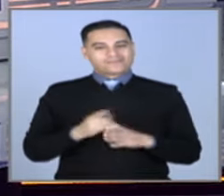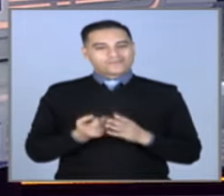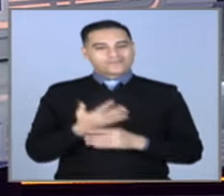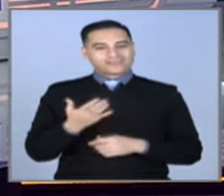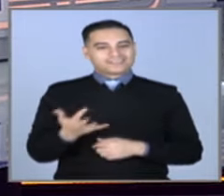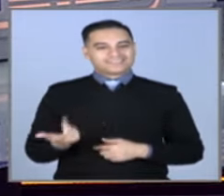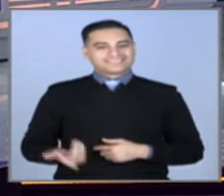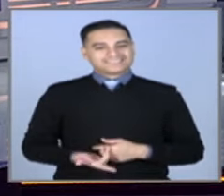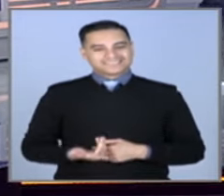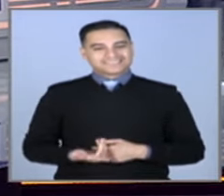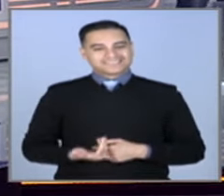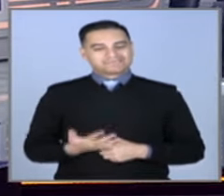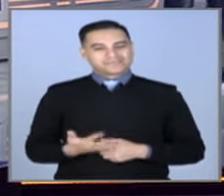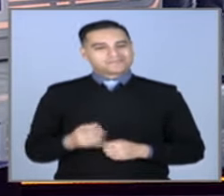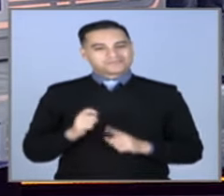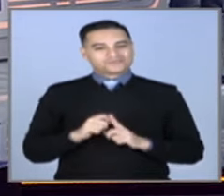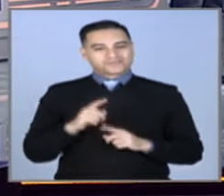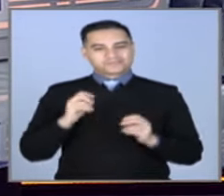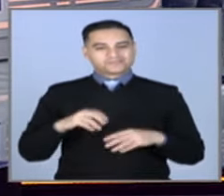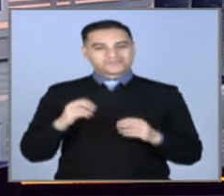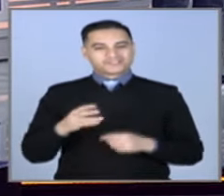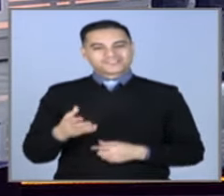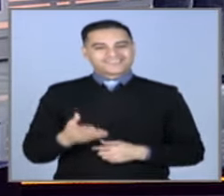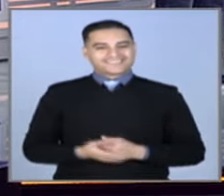دي؟ ما شاء الله.